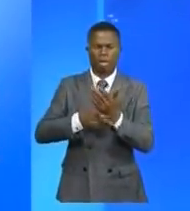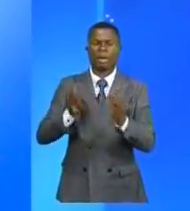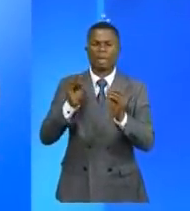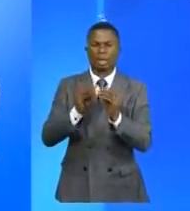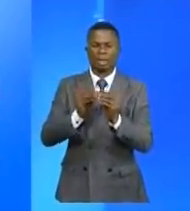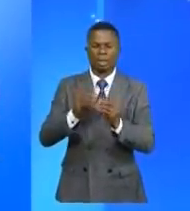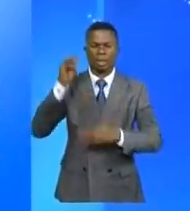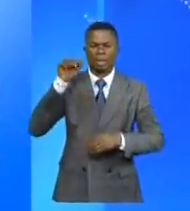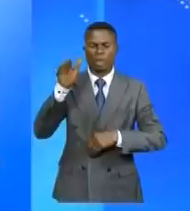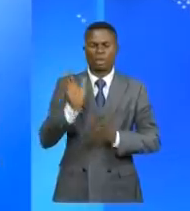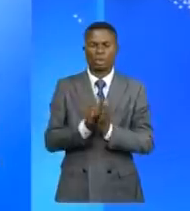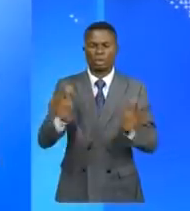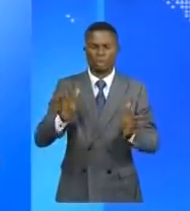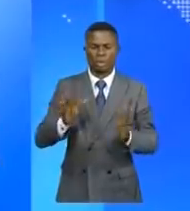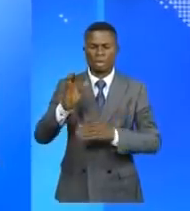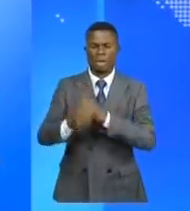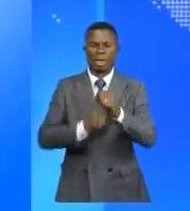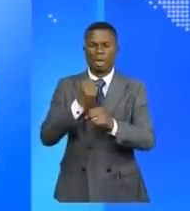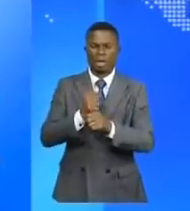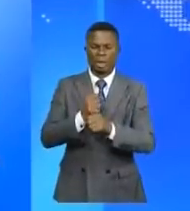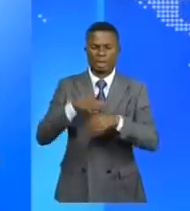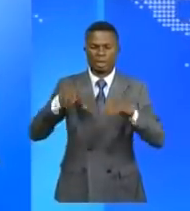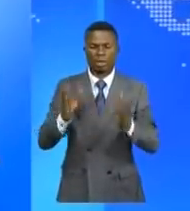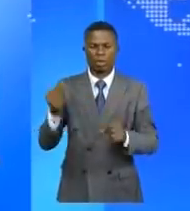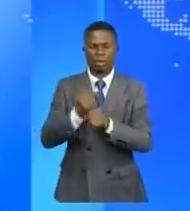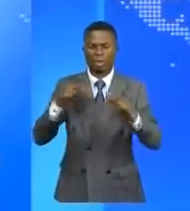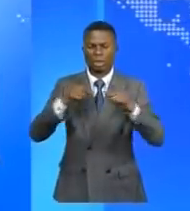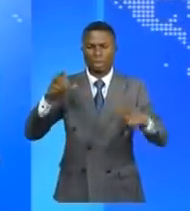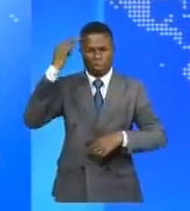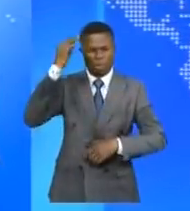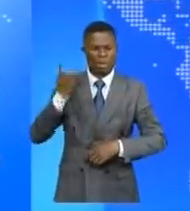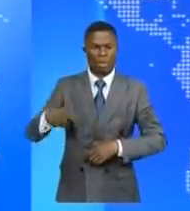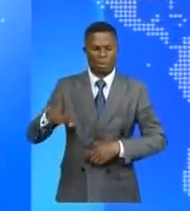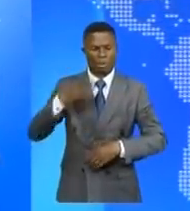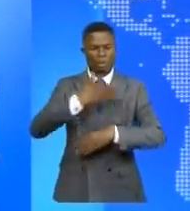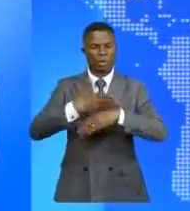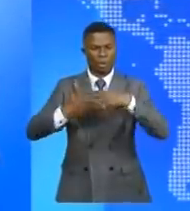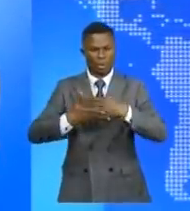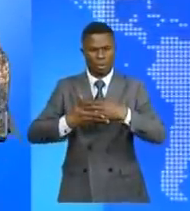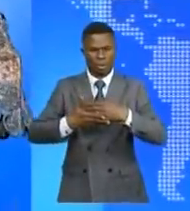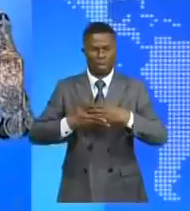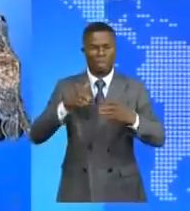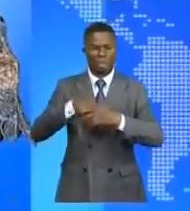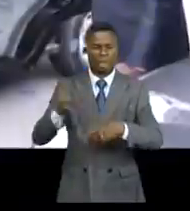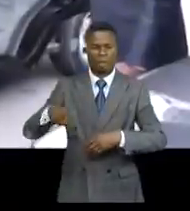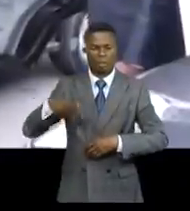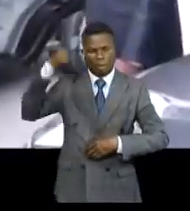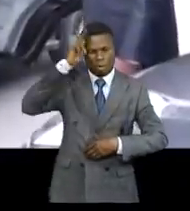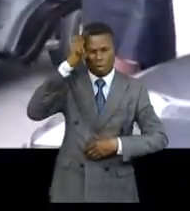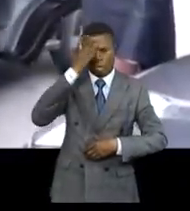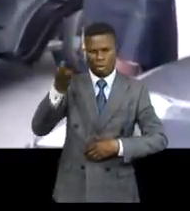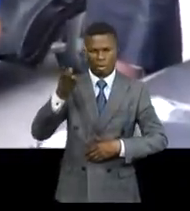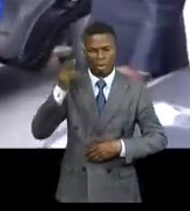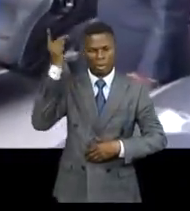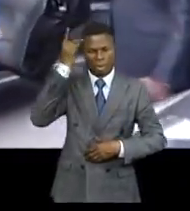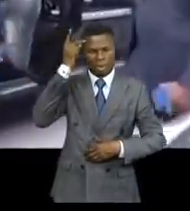le directeur général de l'Agence congolaise des grands travaux avec le ministre provincial des infrastructures de cette province. Kinshasa a